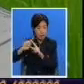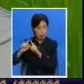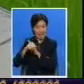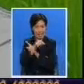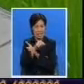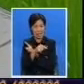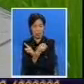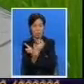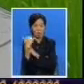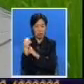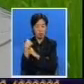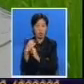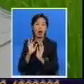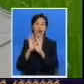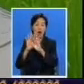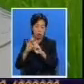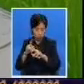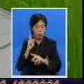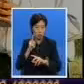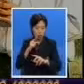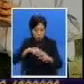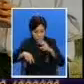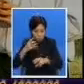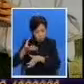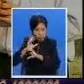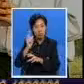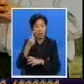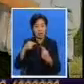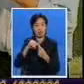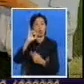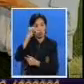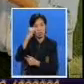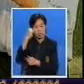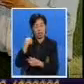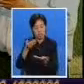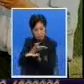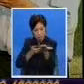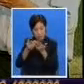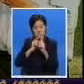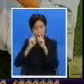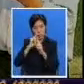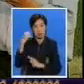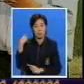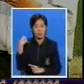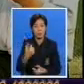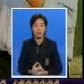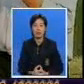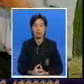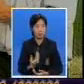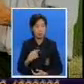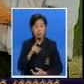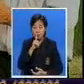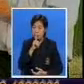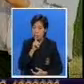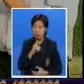ให้ด้วยนะครับอันนี้ก็เป็นอีกมาตรการหนึ่งที่จะต้องทำในวันจันทร์เหมือ นกันนะครับแล้วก็นี่แหละครับก็มีการมองกันนะครับว่าข้าวเรานะครับถึงแม้จะป